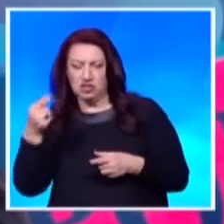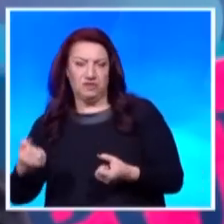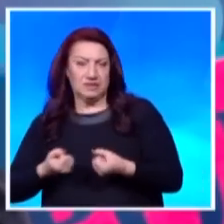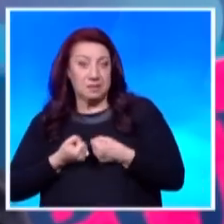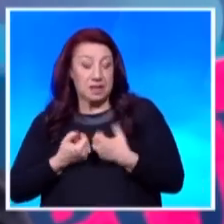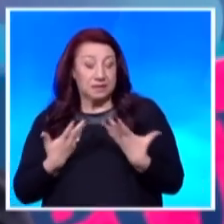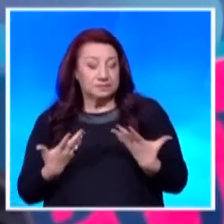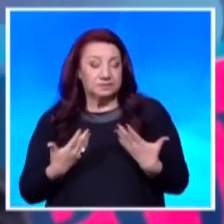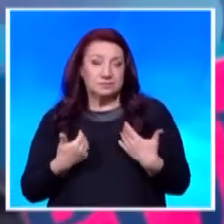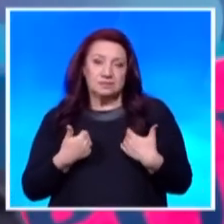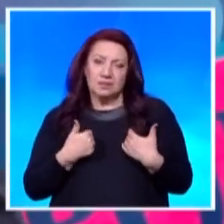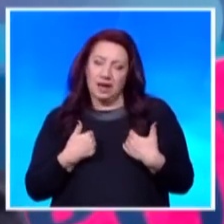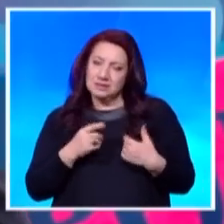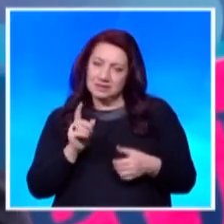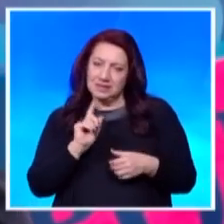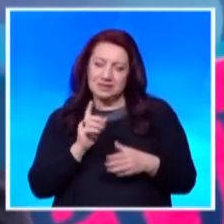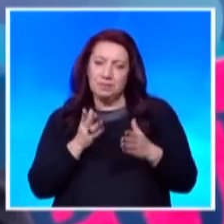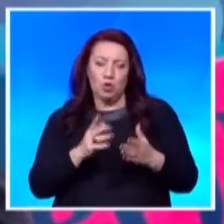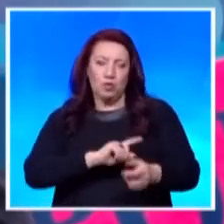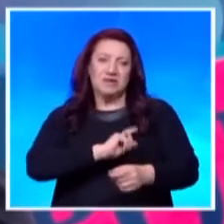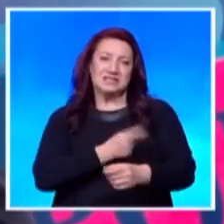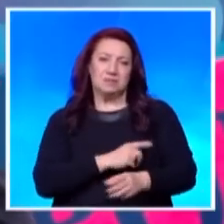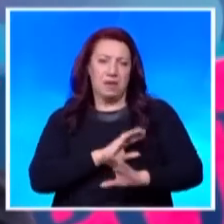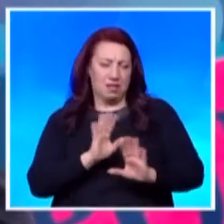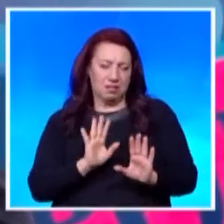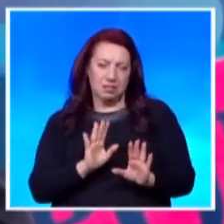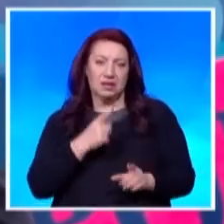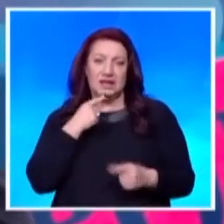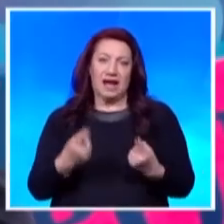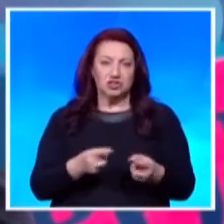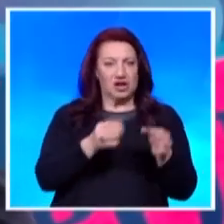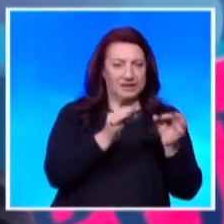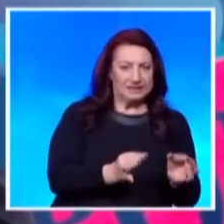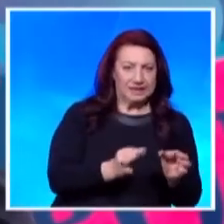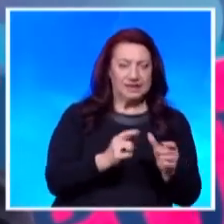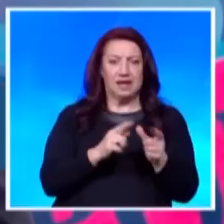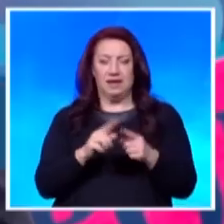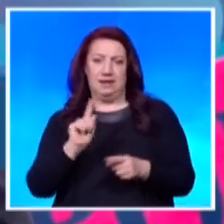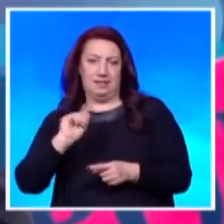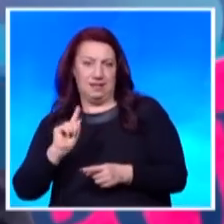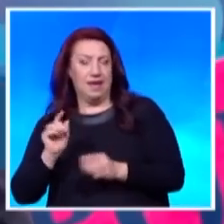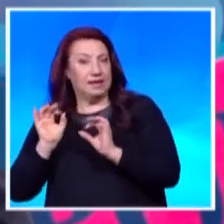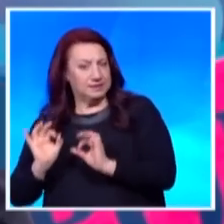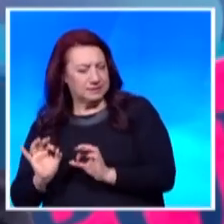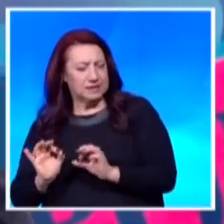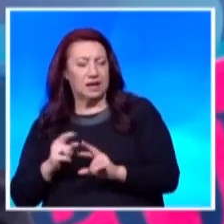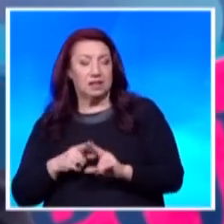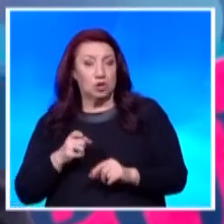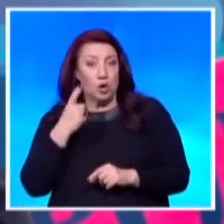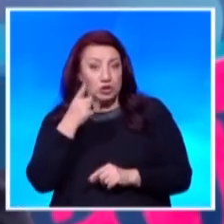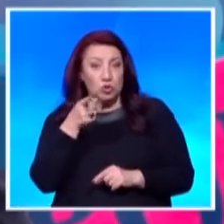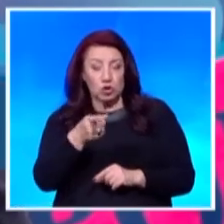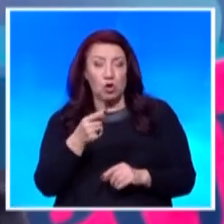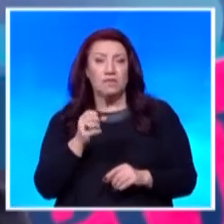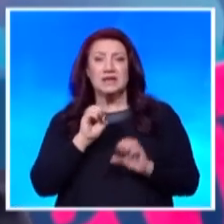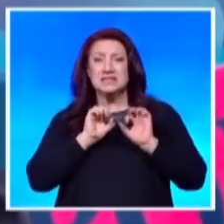бих бил смел да квалифицирам заплахите, затова има специализирани органи, но едно съобщение, което носи такава информация,